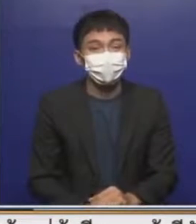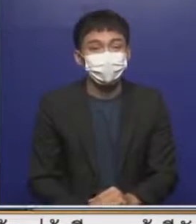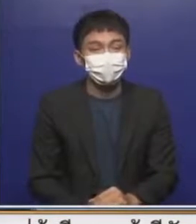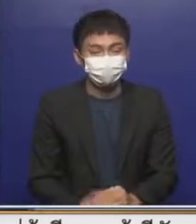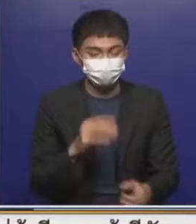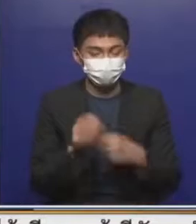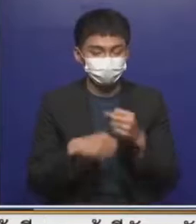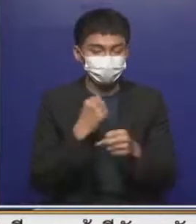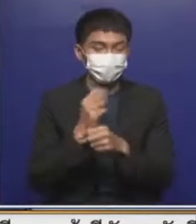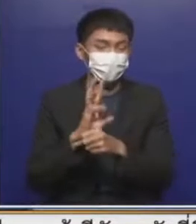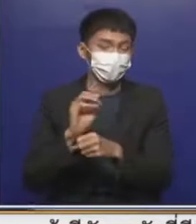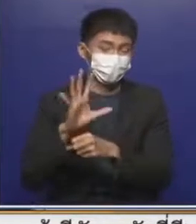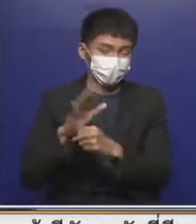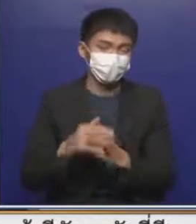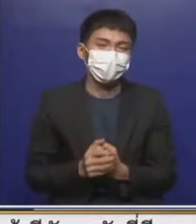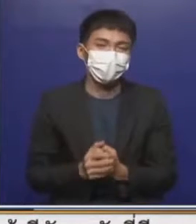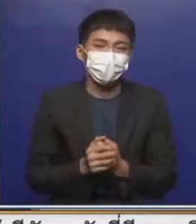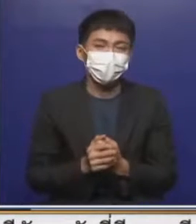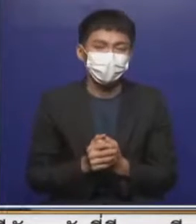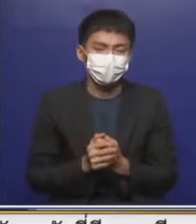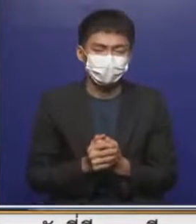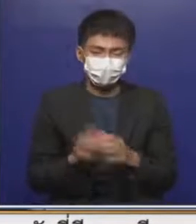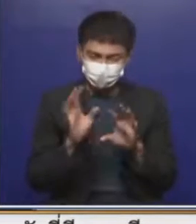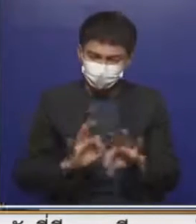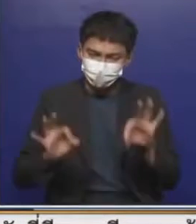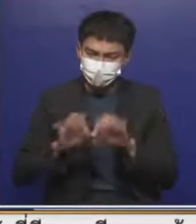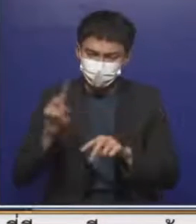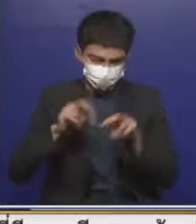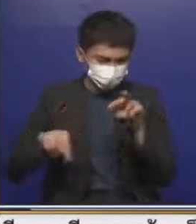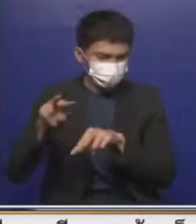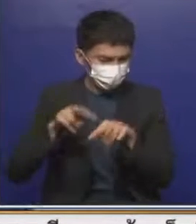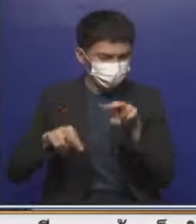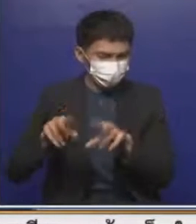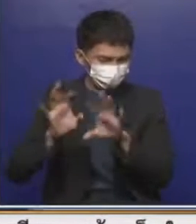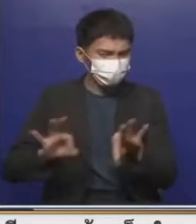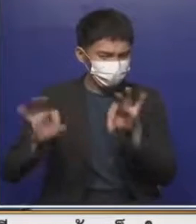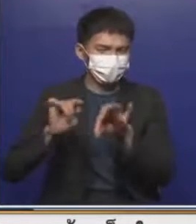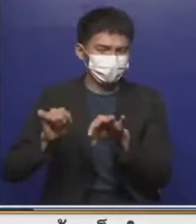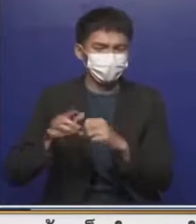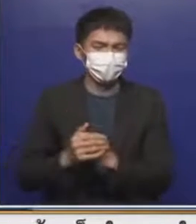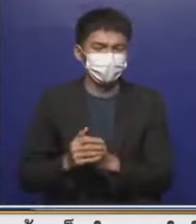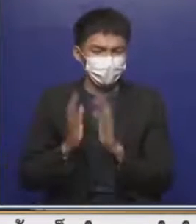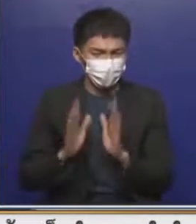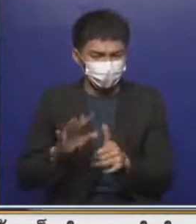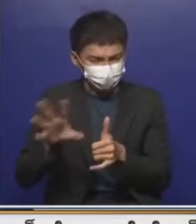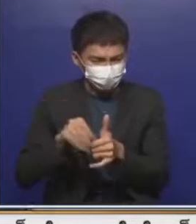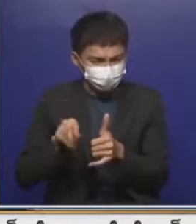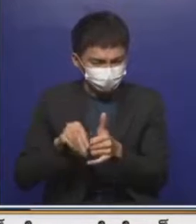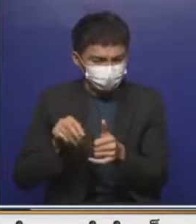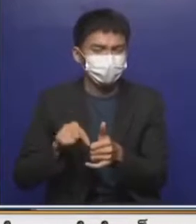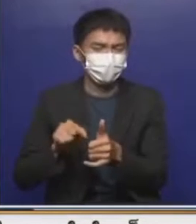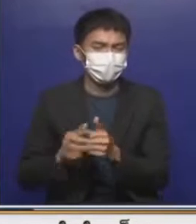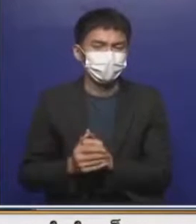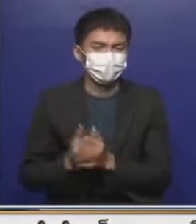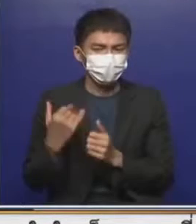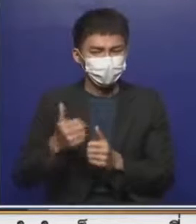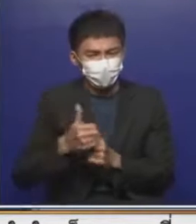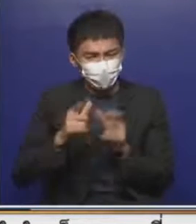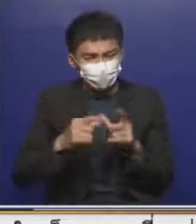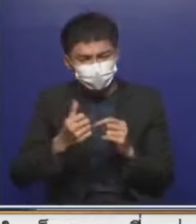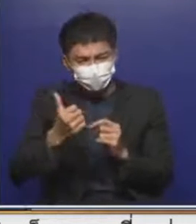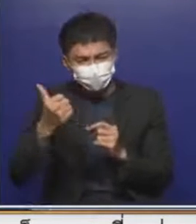ปี 65 ที่มีความจำเป็นในการดูแลลกษาพยาบาลประชาชนพตตเชื้อโควิตเพิ่มเติมจากโลกัอนที่เป็นอยู่แล้